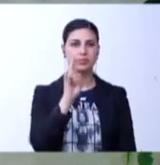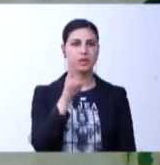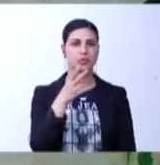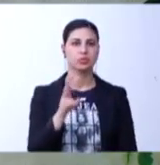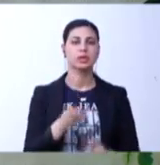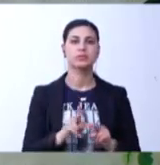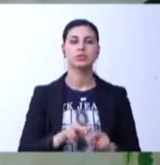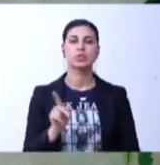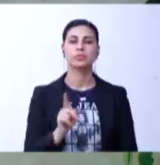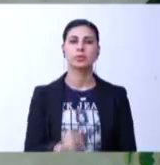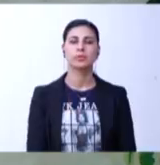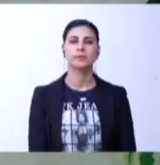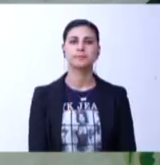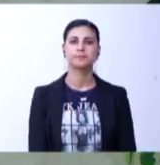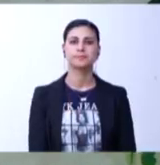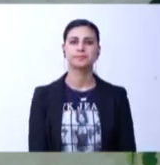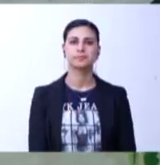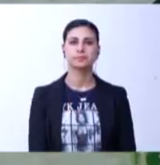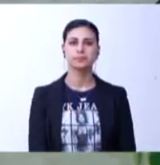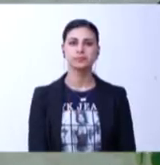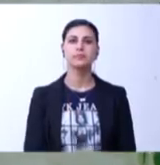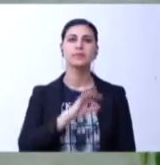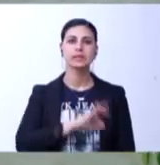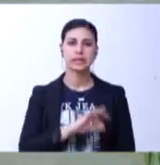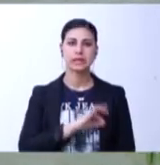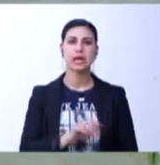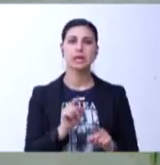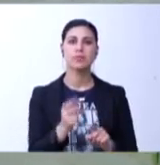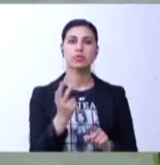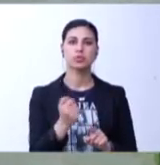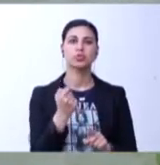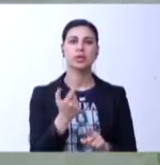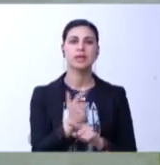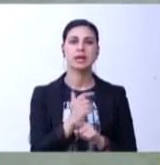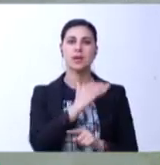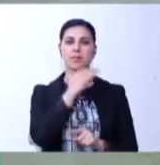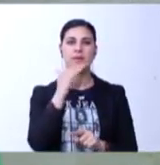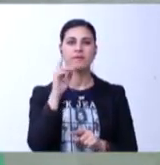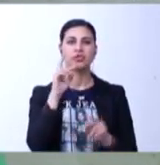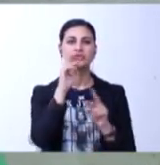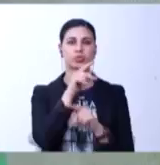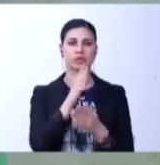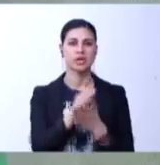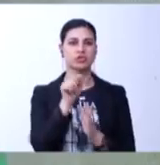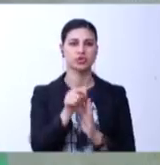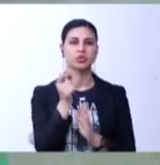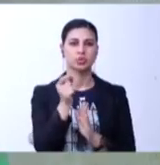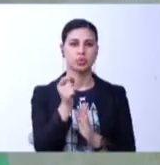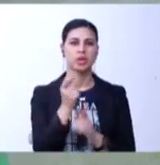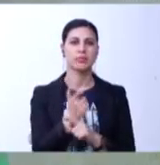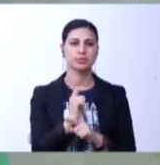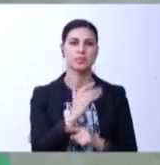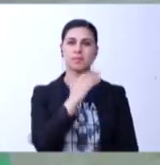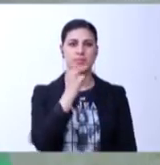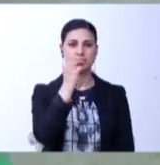გამოიყენებთ, იმიტომ რომ როგორც წესი სასარგებლო ნივთიერებებთან ერთად პესტიციდებსაც ძალიან დიდი რაოდენობით შეიცავს ხოლმე,